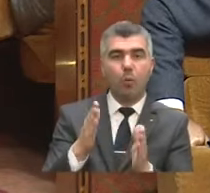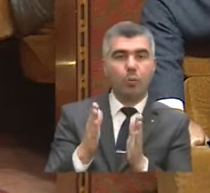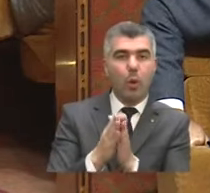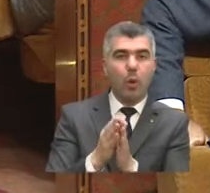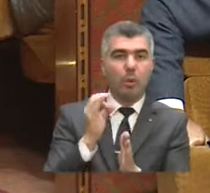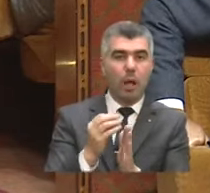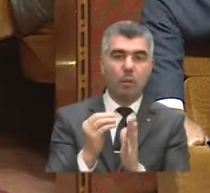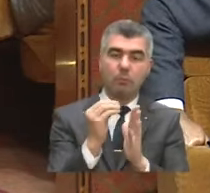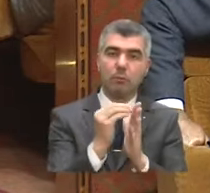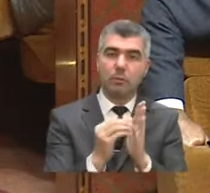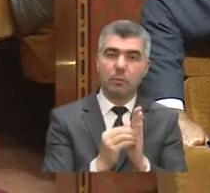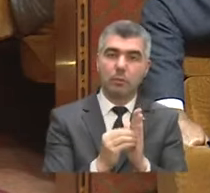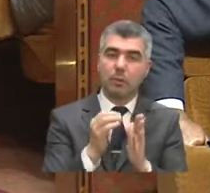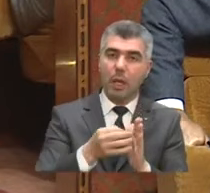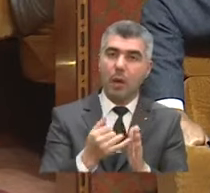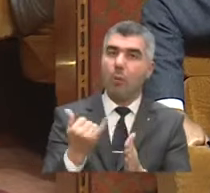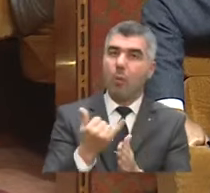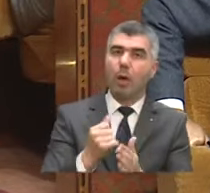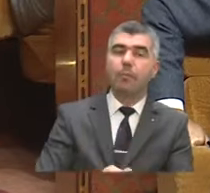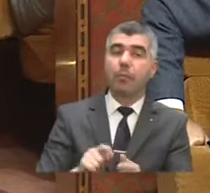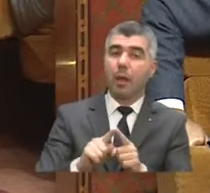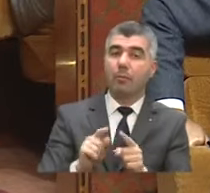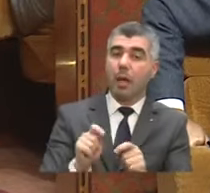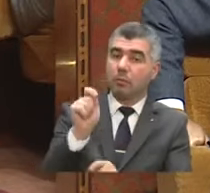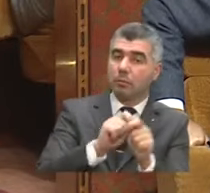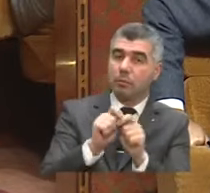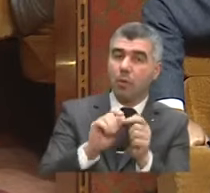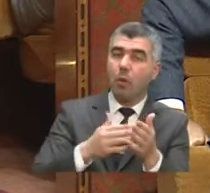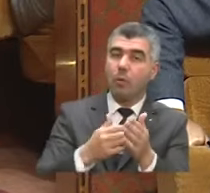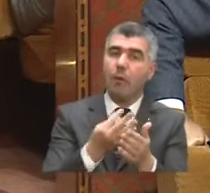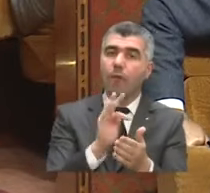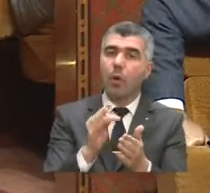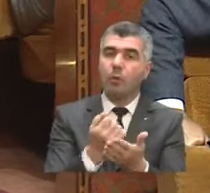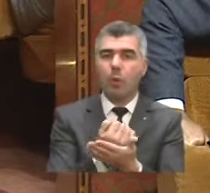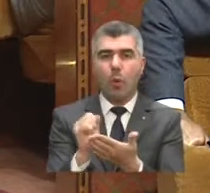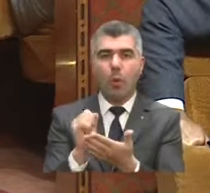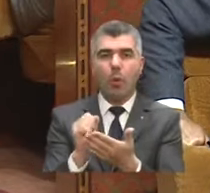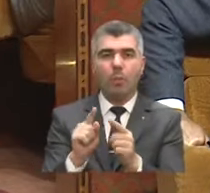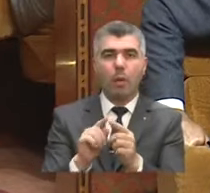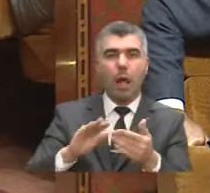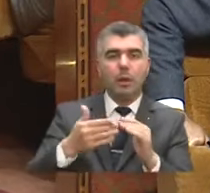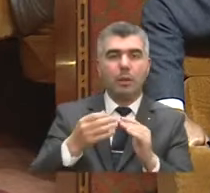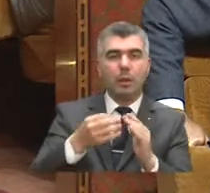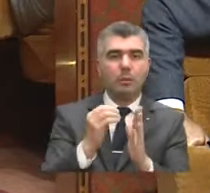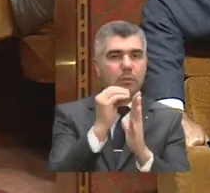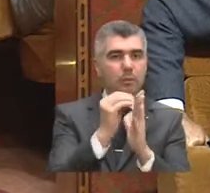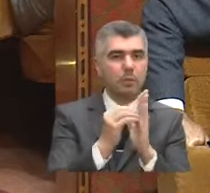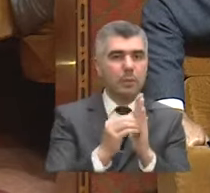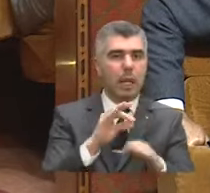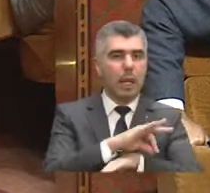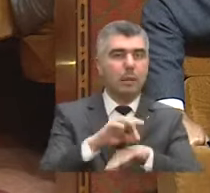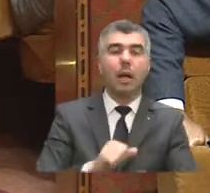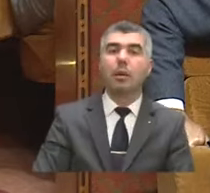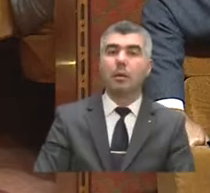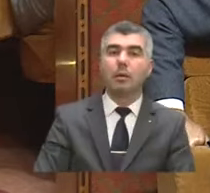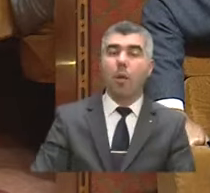الشيء السيدة الوزيرة ما خصوش يكون، لأن باقي عندنا عجز باش نتجاوزوا الفرنسية في منظومتنا المعلوماتية الإدارية. السيدة